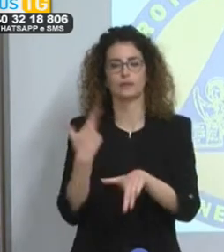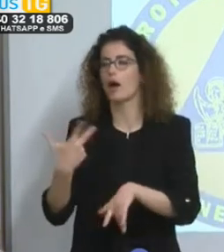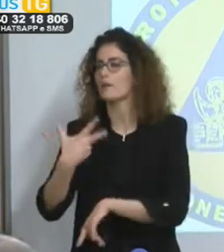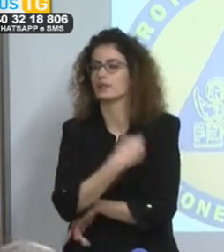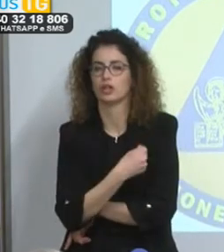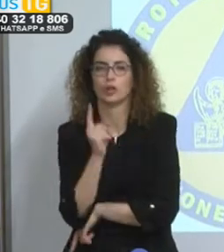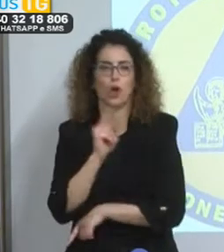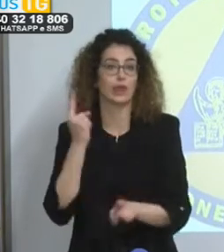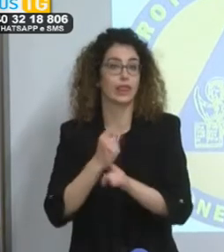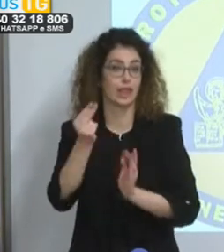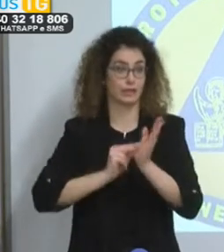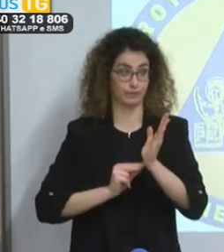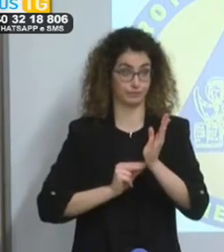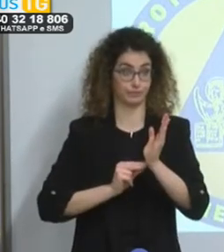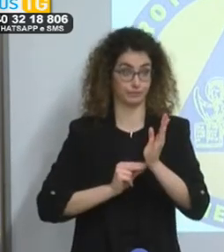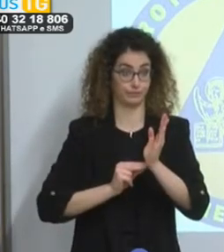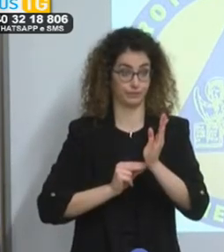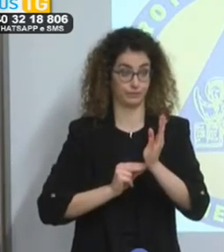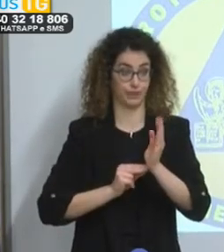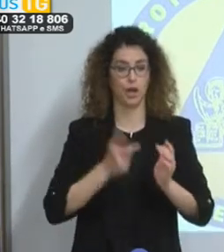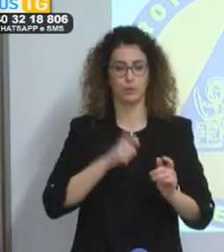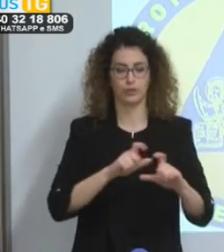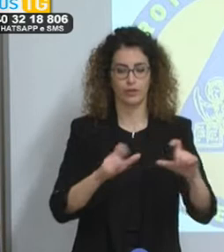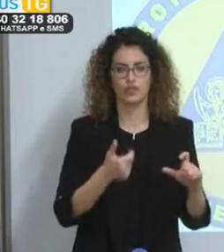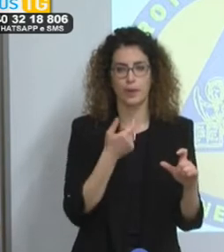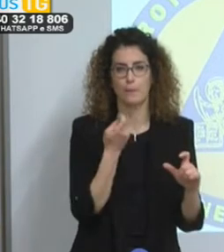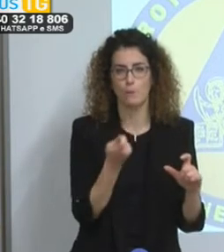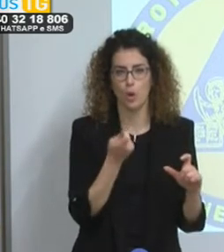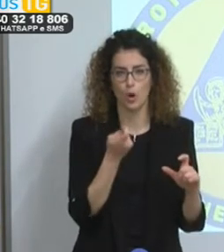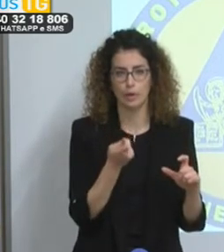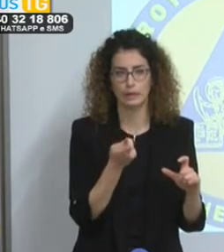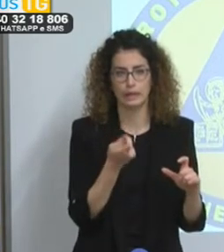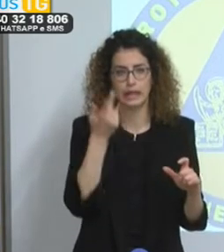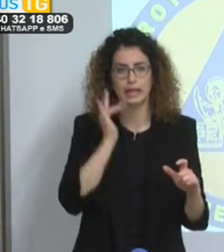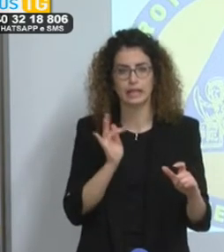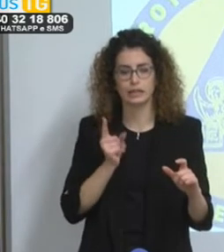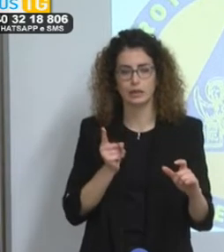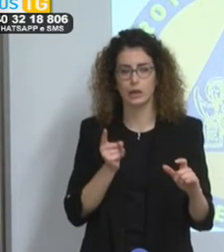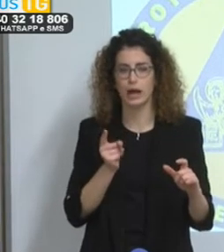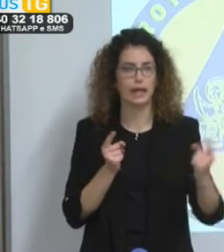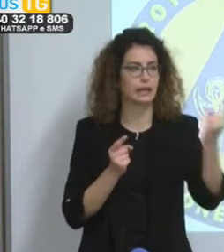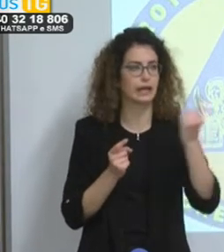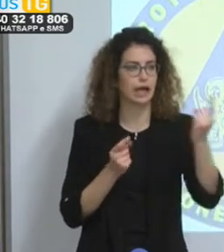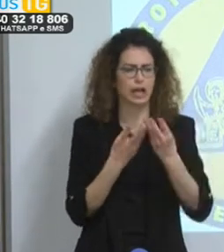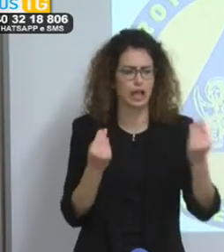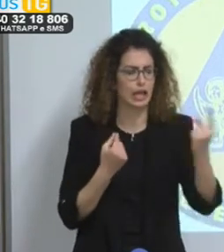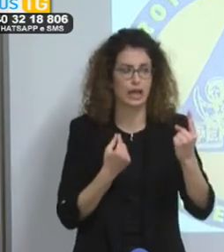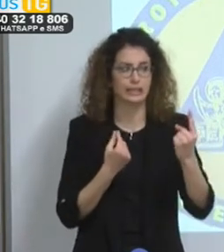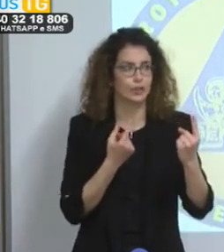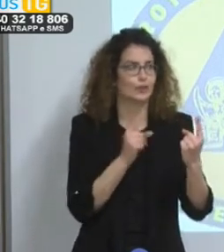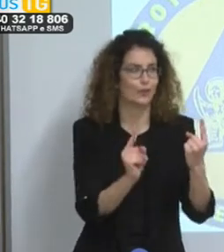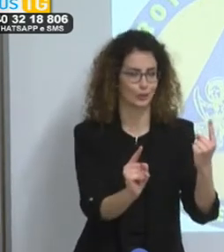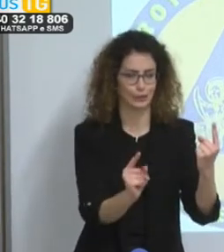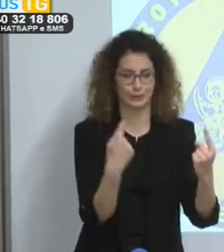senso, finché non mettiamo a posto questo problema. Perché avendo pochi vaccini rischiamo di mandare indietro un sacco di persone, e questo è il problema. Come avete visto